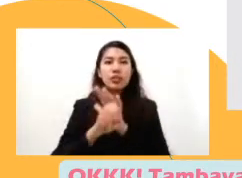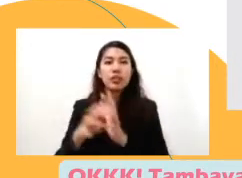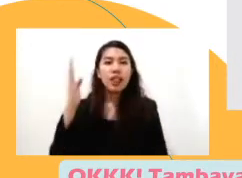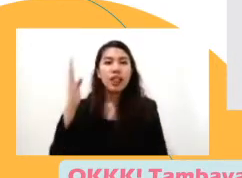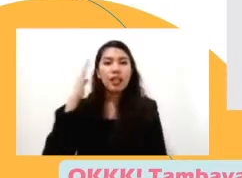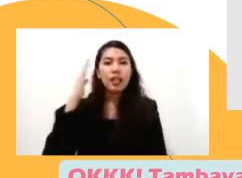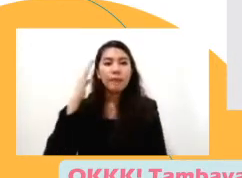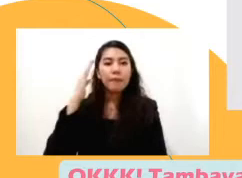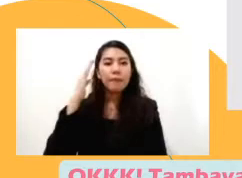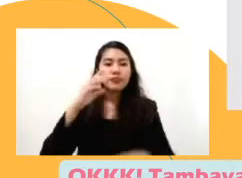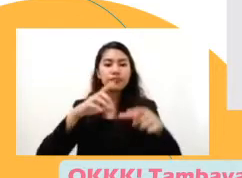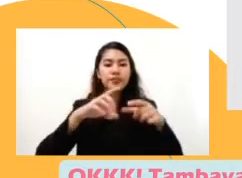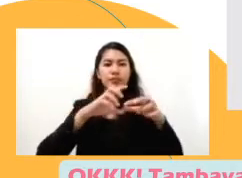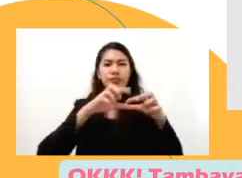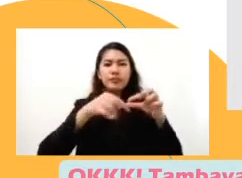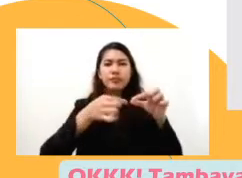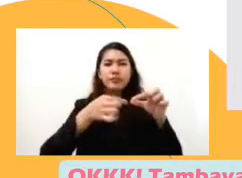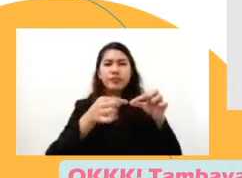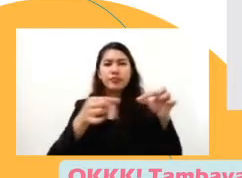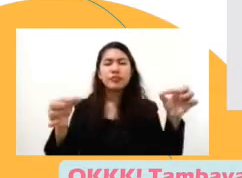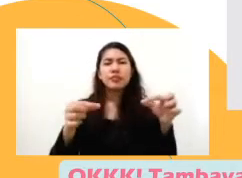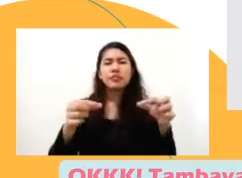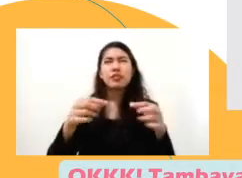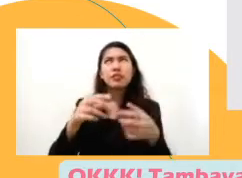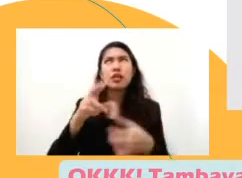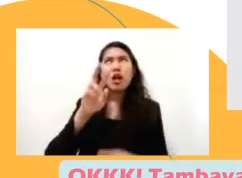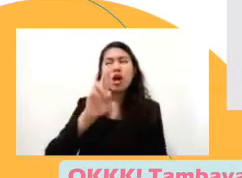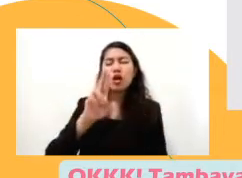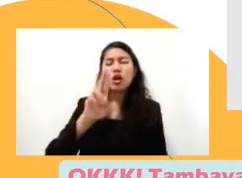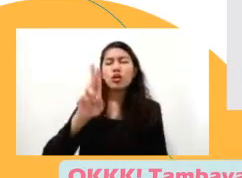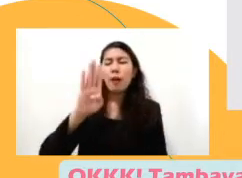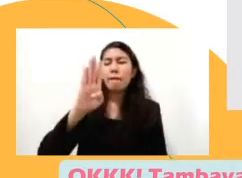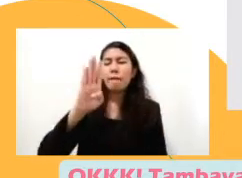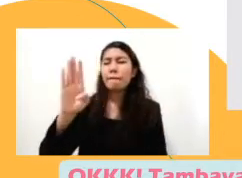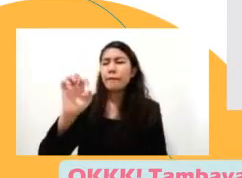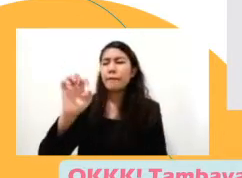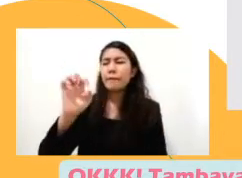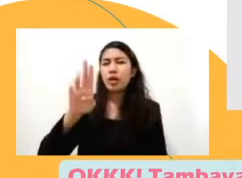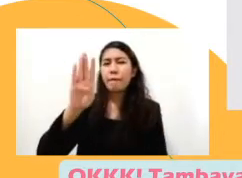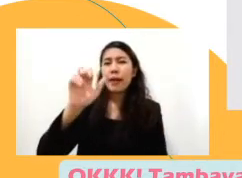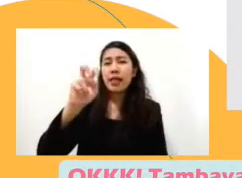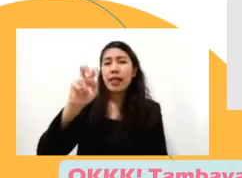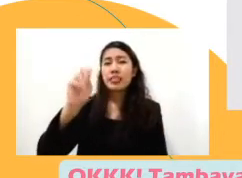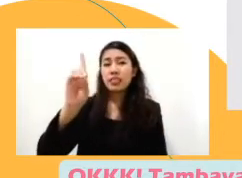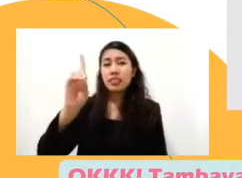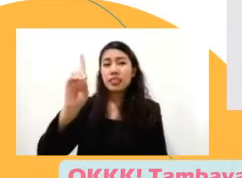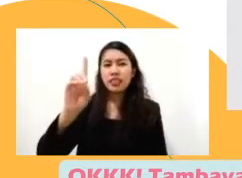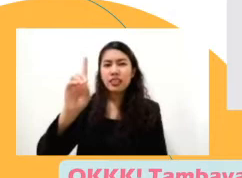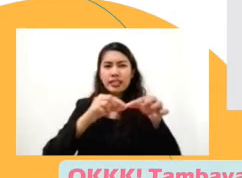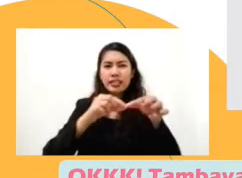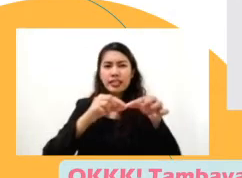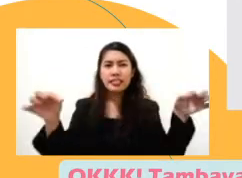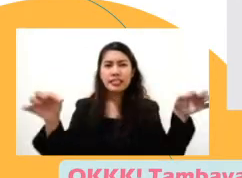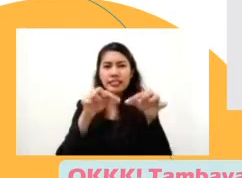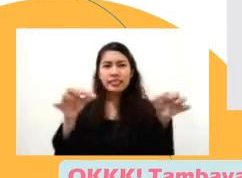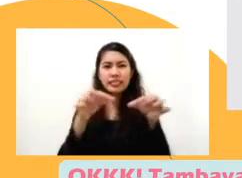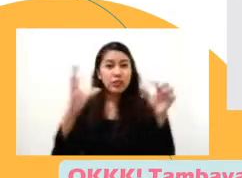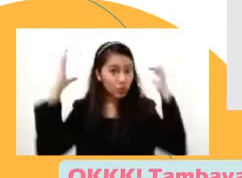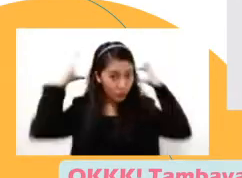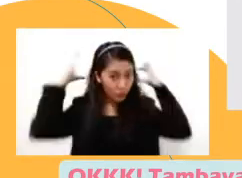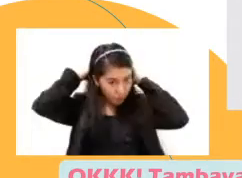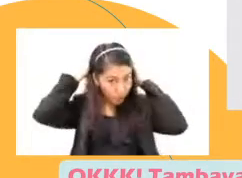goma, pag binitawan mo, babalik ulit siya sa kanyang dating forma. Ano pa? Yung mga bahay o kaya yung